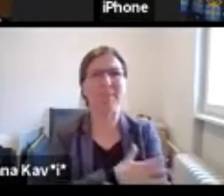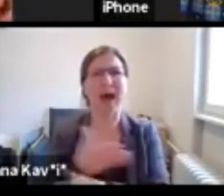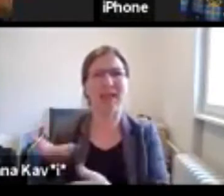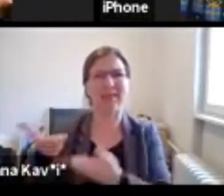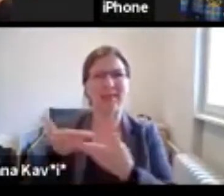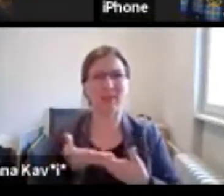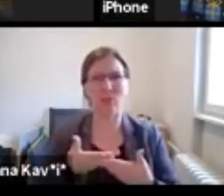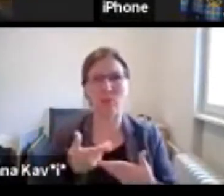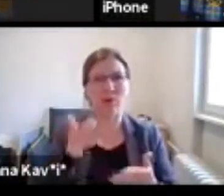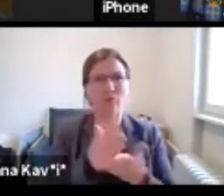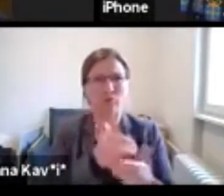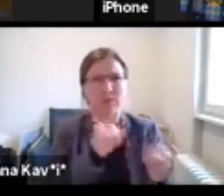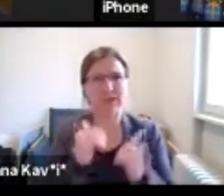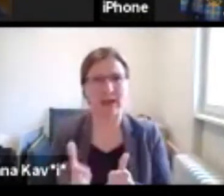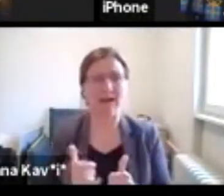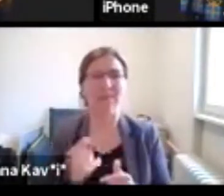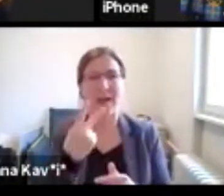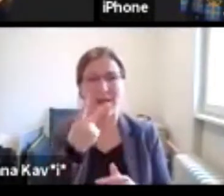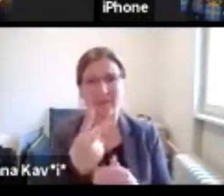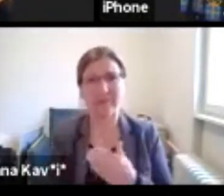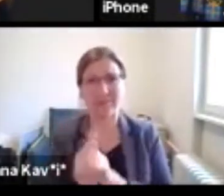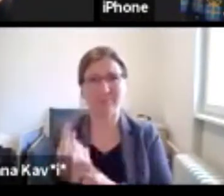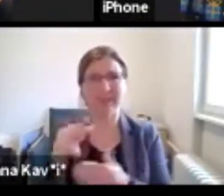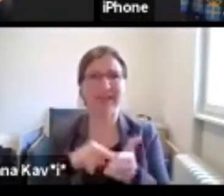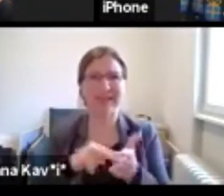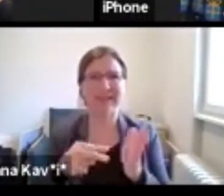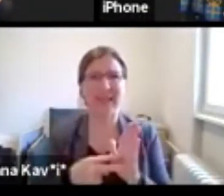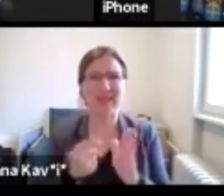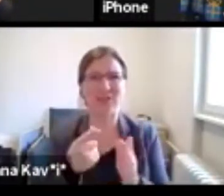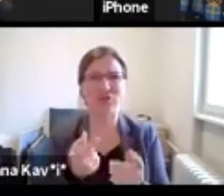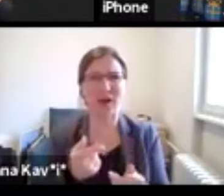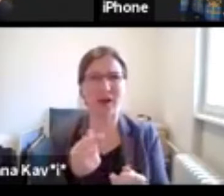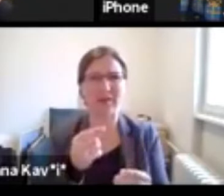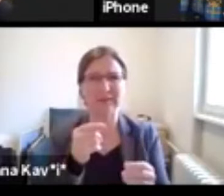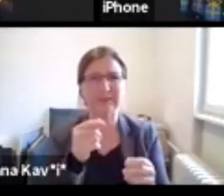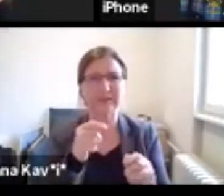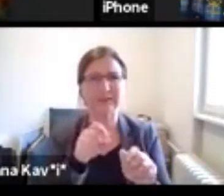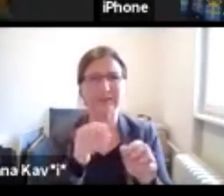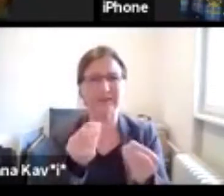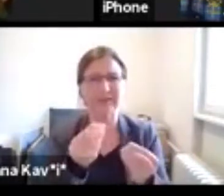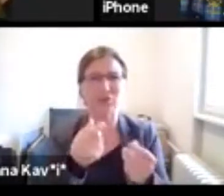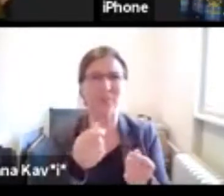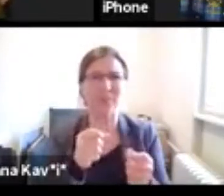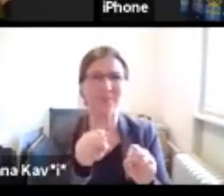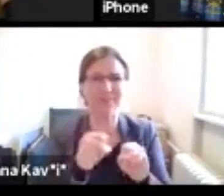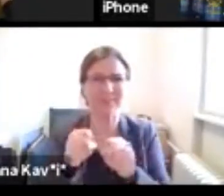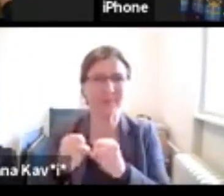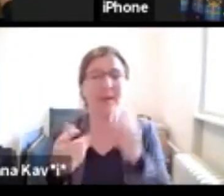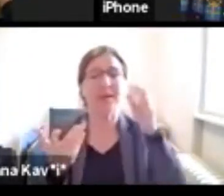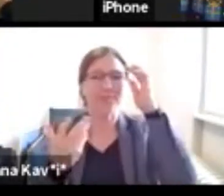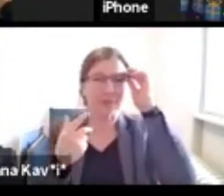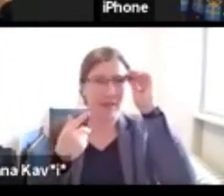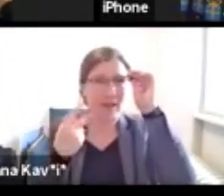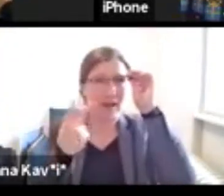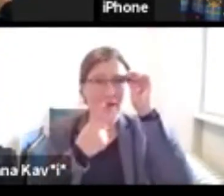ove tehničke poteškoće koje su sada bile nas isto tako pozivaju da budemo vrlo tolerantni jer čovjek je